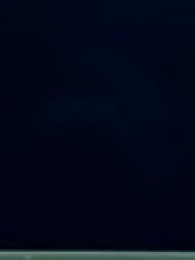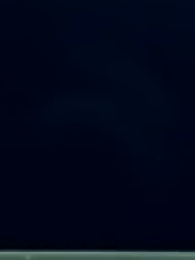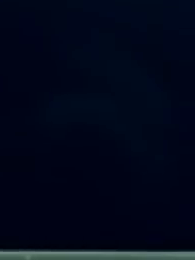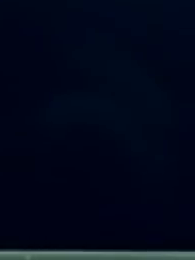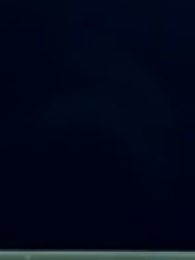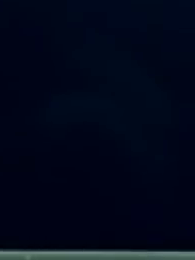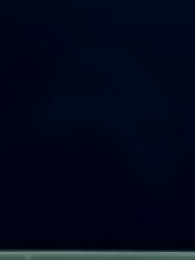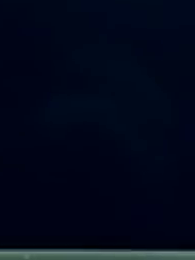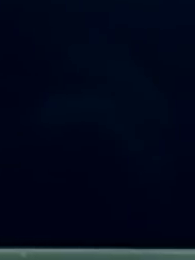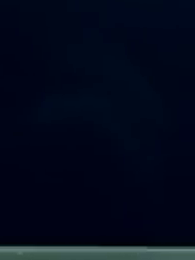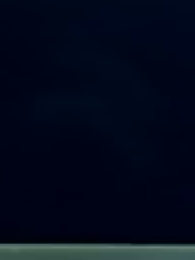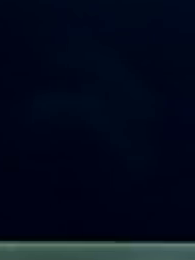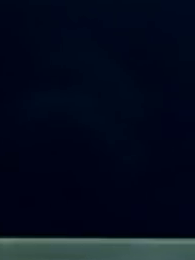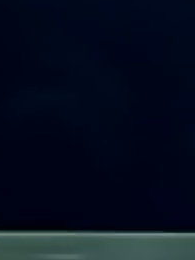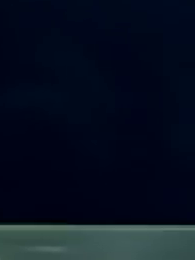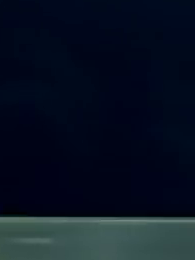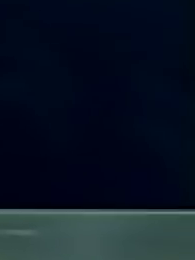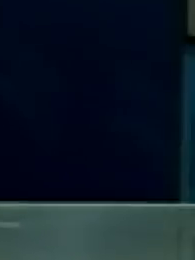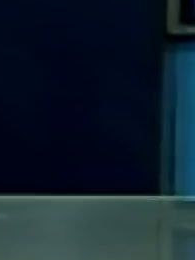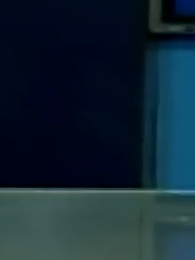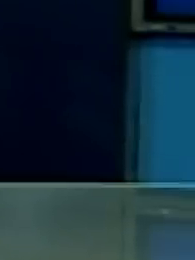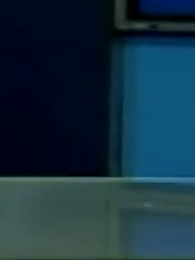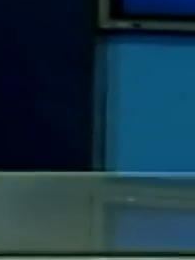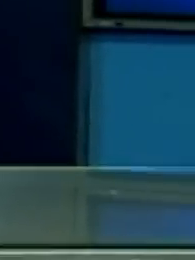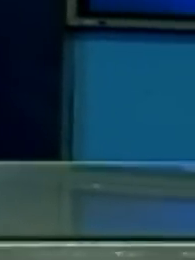দর্শক, পরবর্তী সংবাদ দেখার আমন্ত্রণ জানিয়ে এখনকার মতো শেষ করছি।